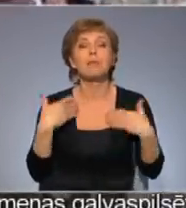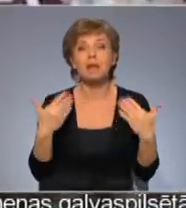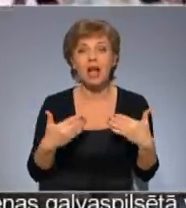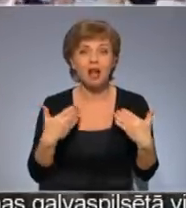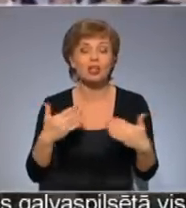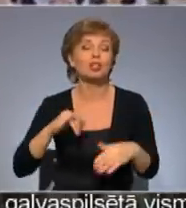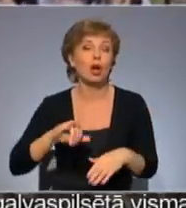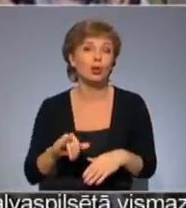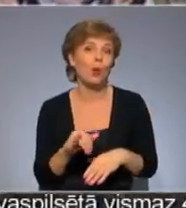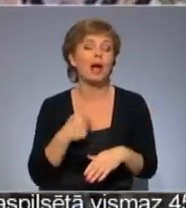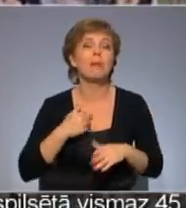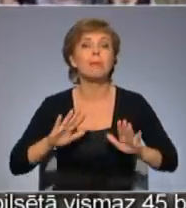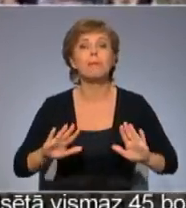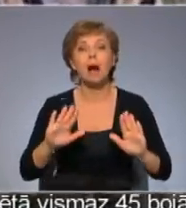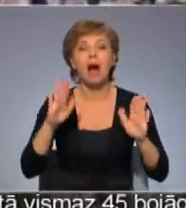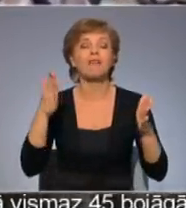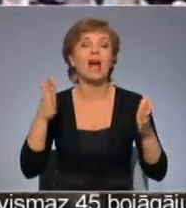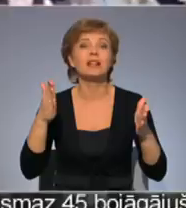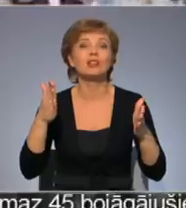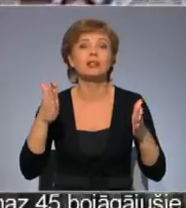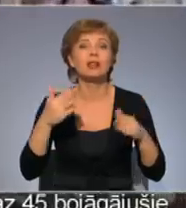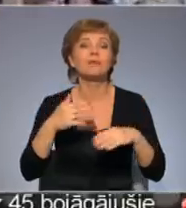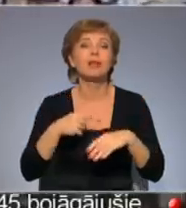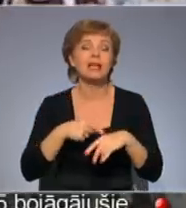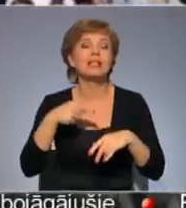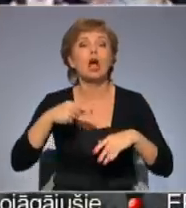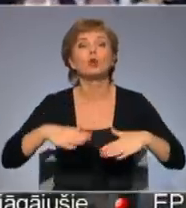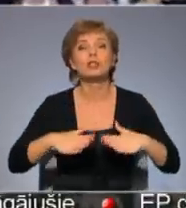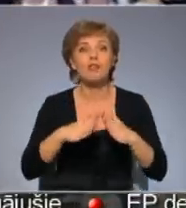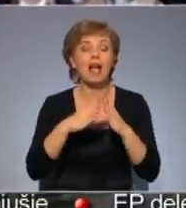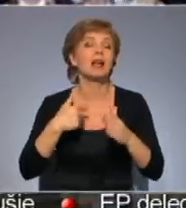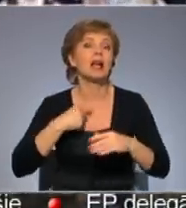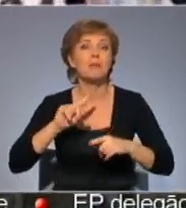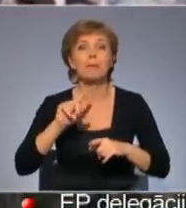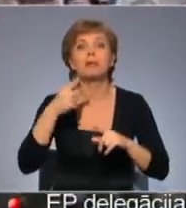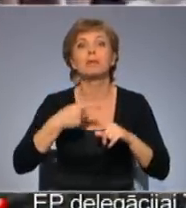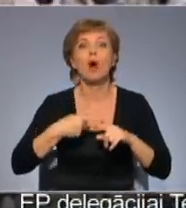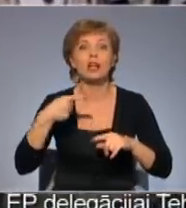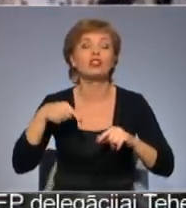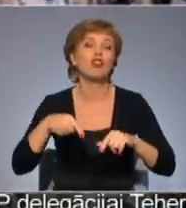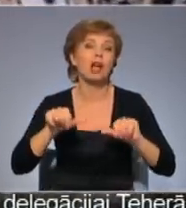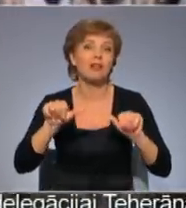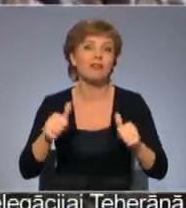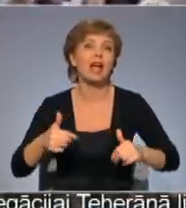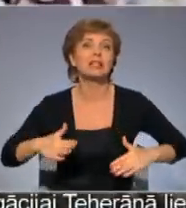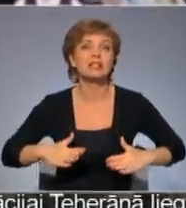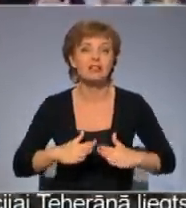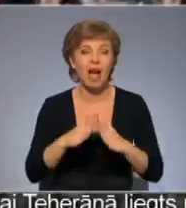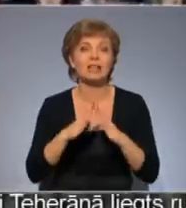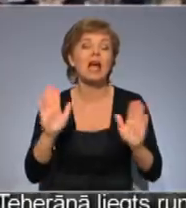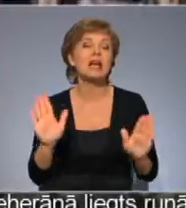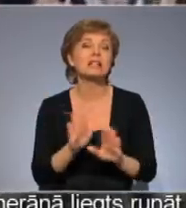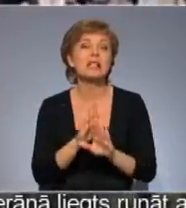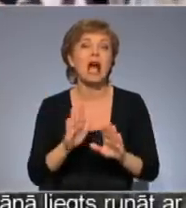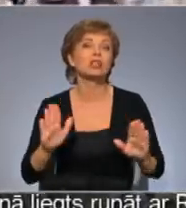jo man ir pavērties dzīvēs šajos svētkos, kuri pieš manis ir pirmie, un jau šādi veida svētki, kā dziesmu svētki